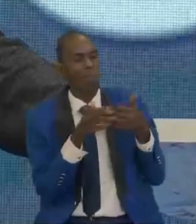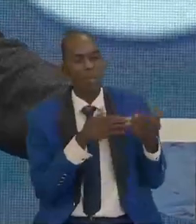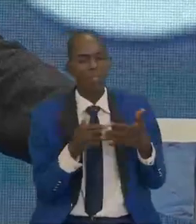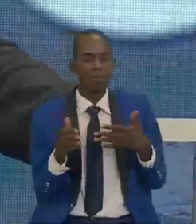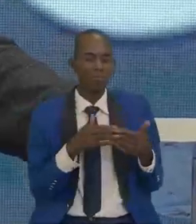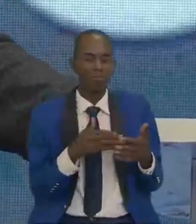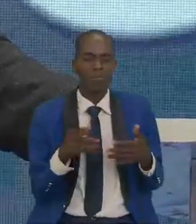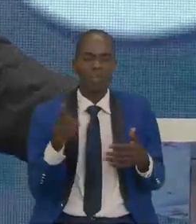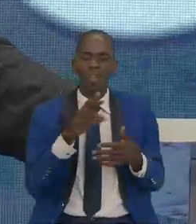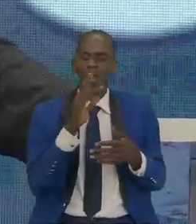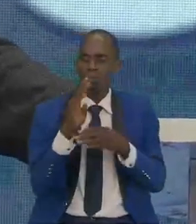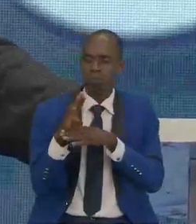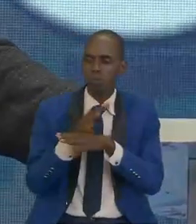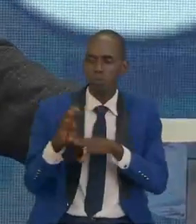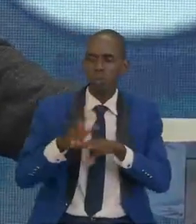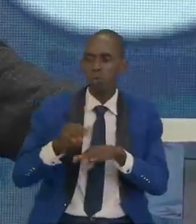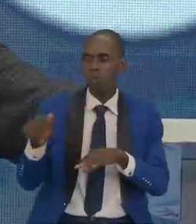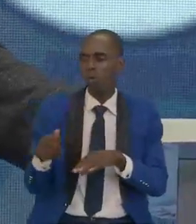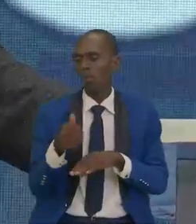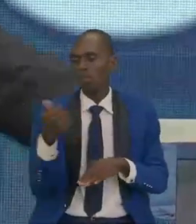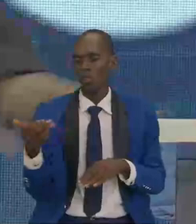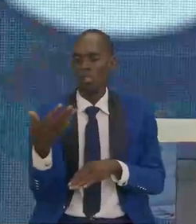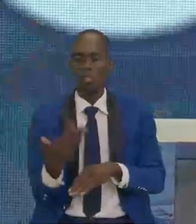Ils pensent à une autre chose.